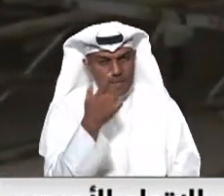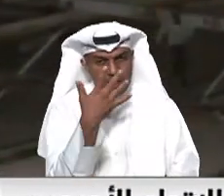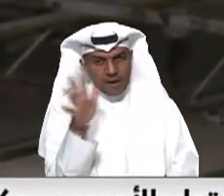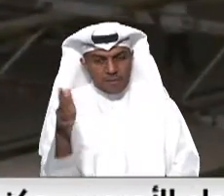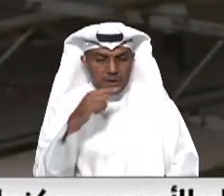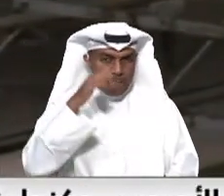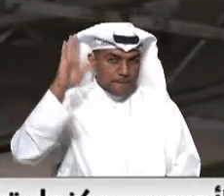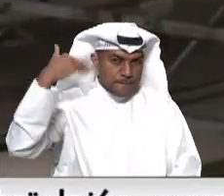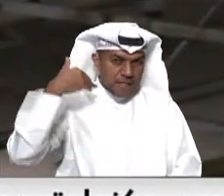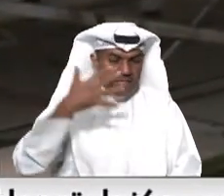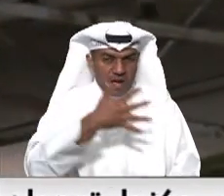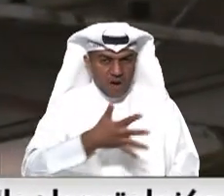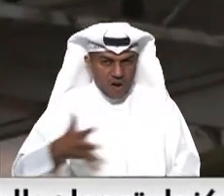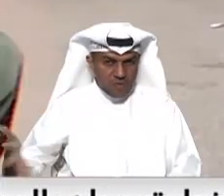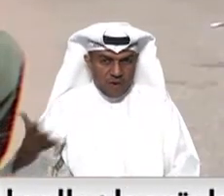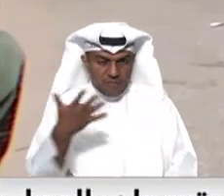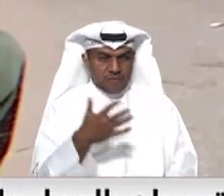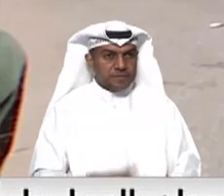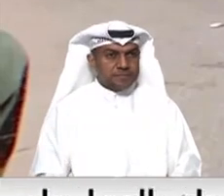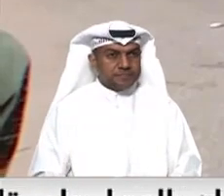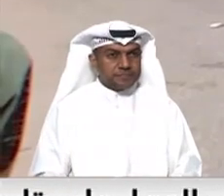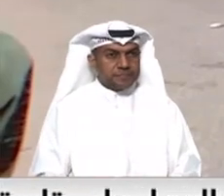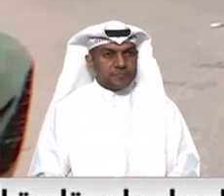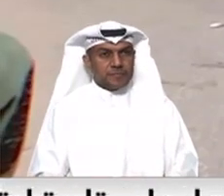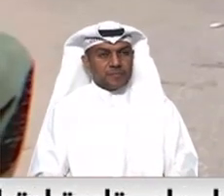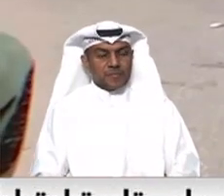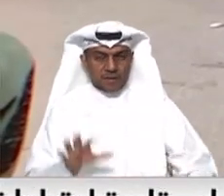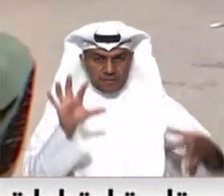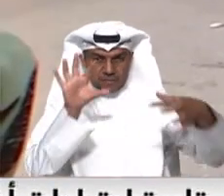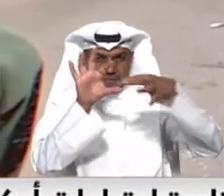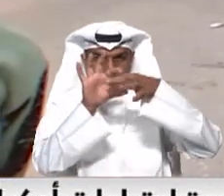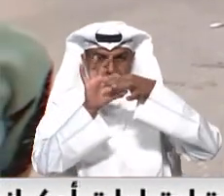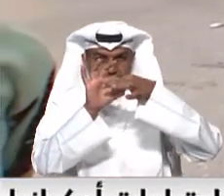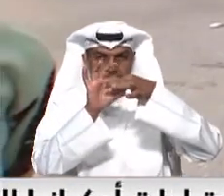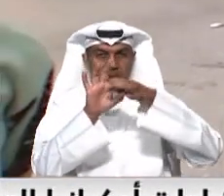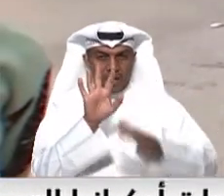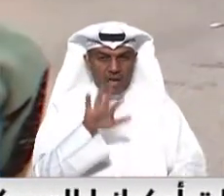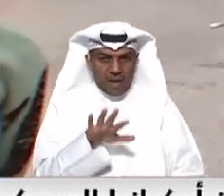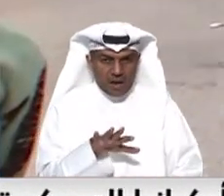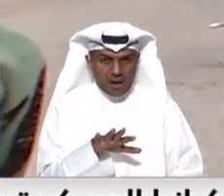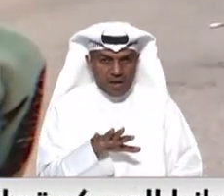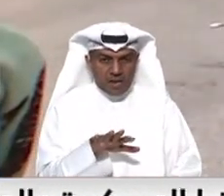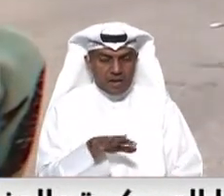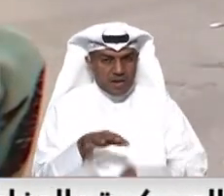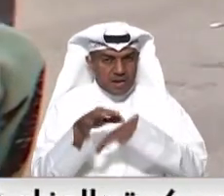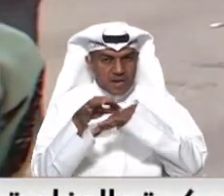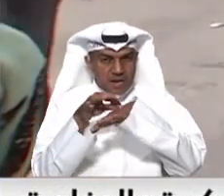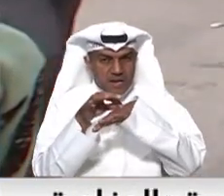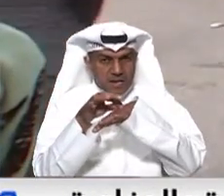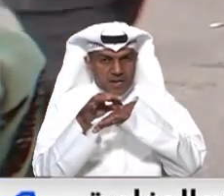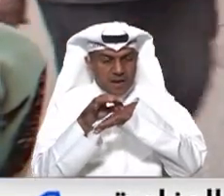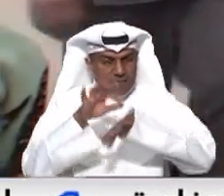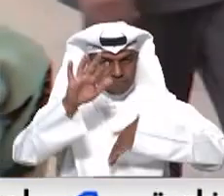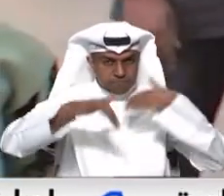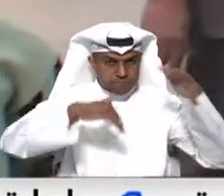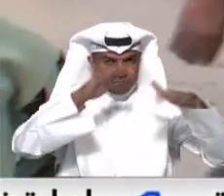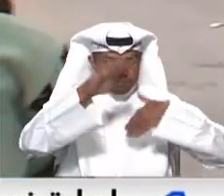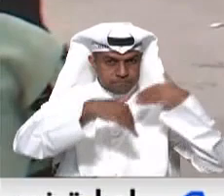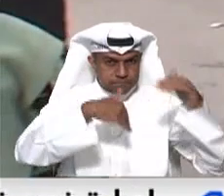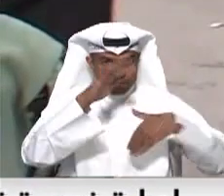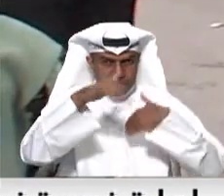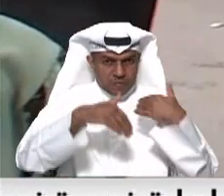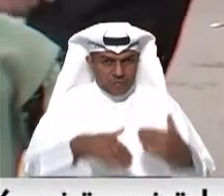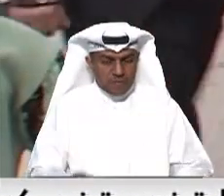النساء والأطفال. وتبقى الهدنة أملاً بعودة آلاف النازحين لديارهم،